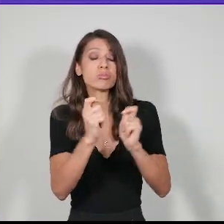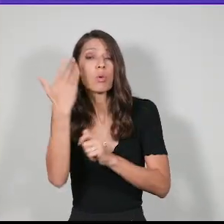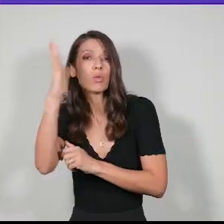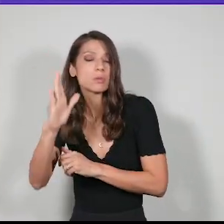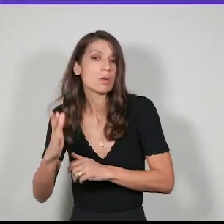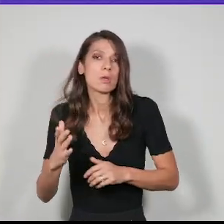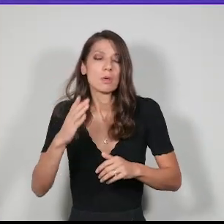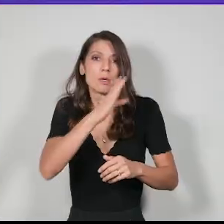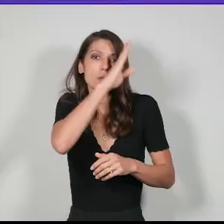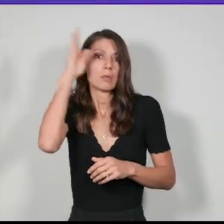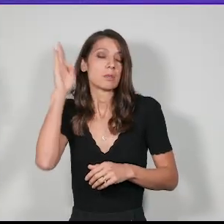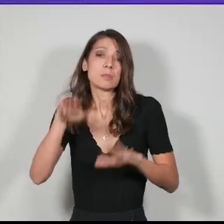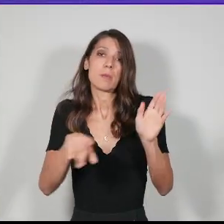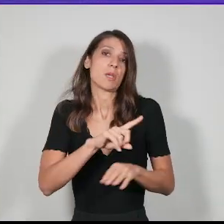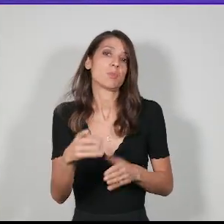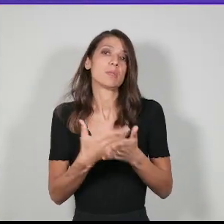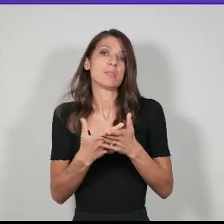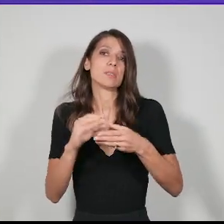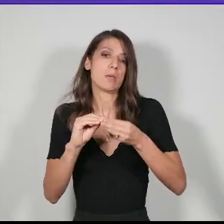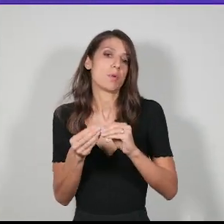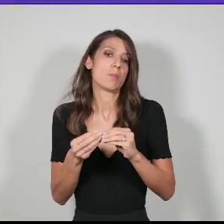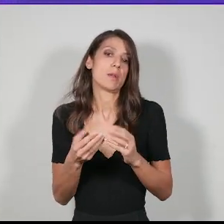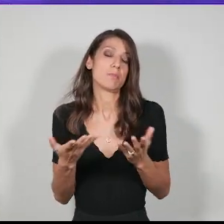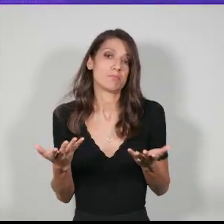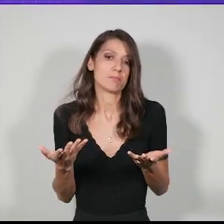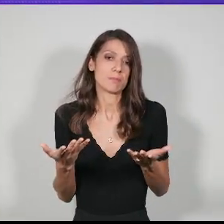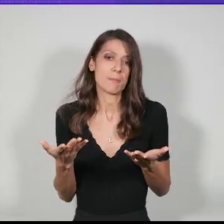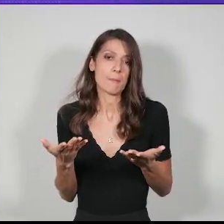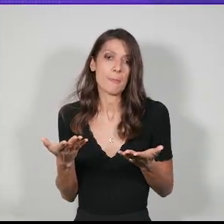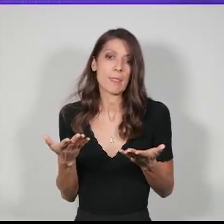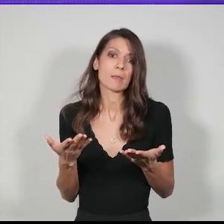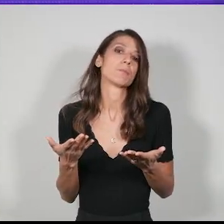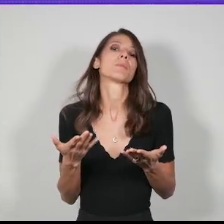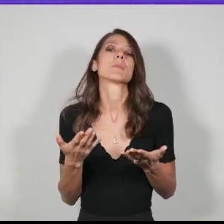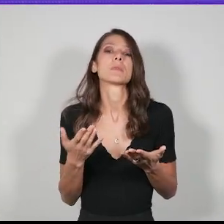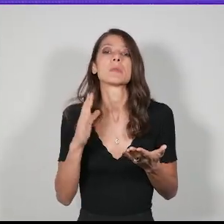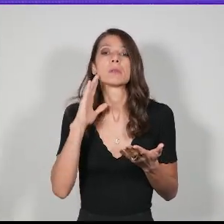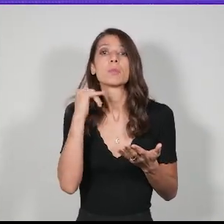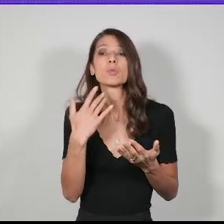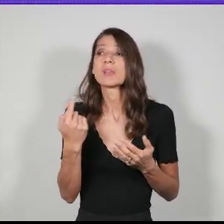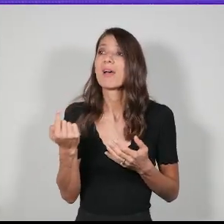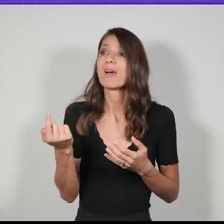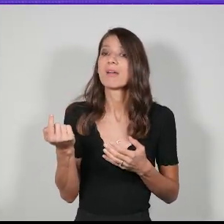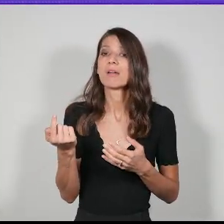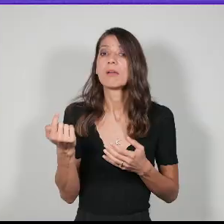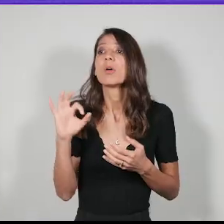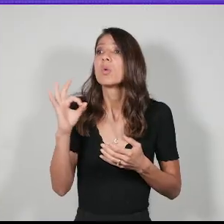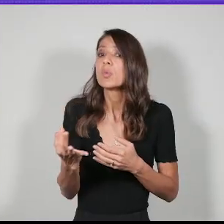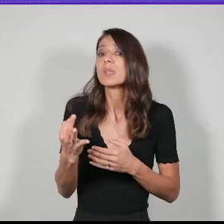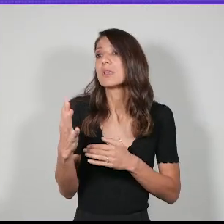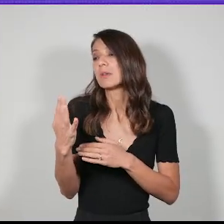En fait, c'est là la difficulté. Et c'est là, je crois, l'intérêt de venir avec cette fonction-là, parce qu'en soi, elle vient